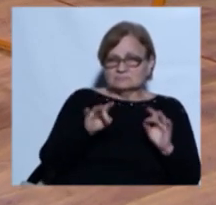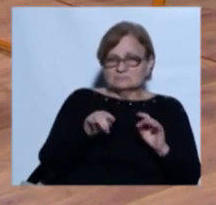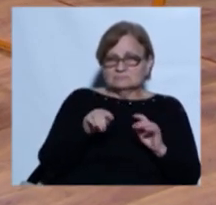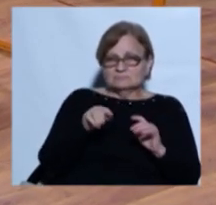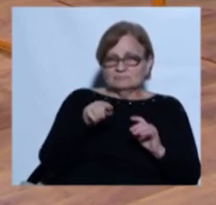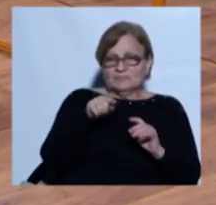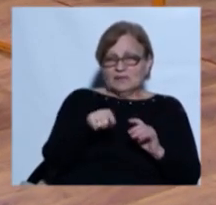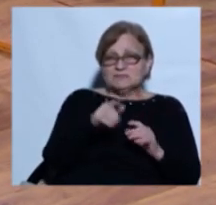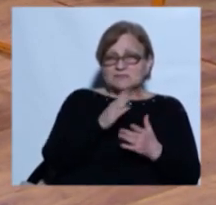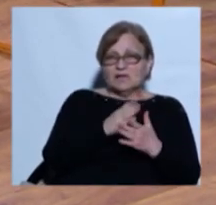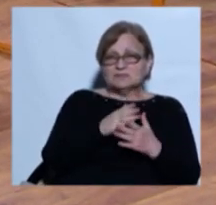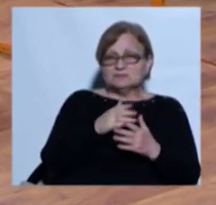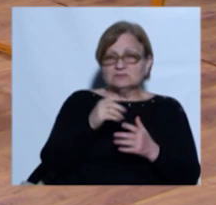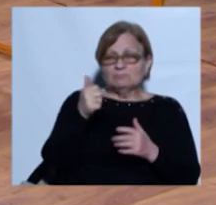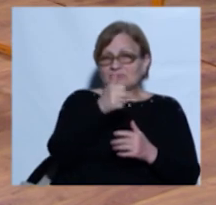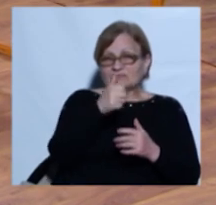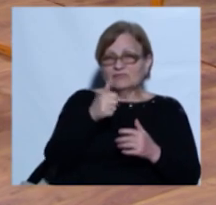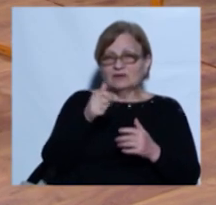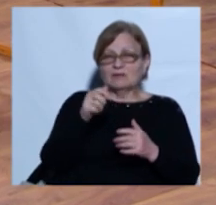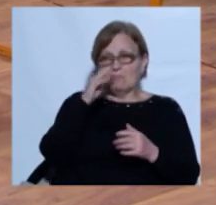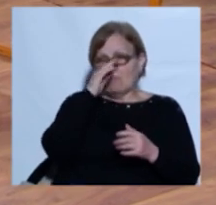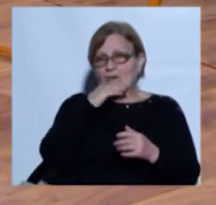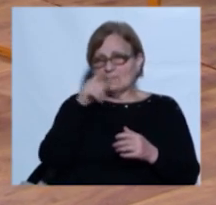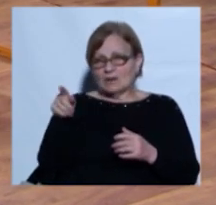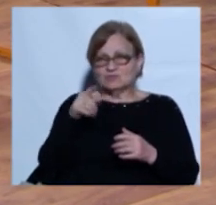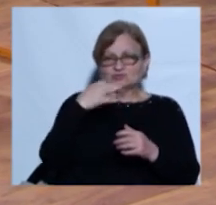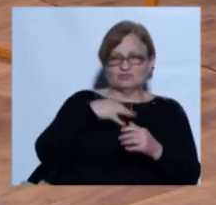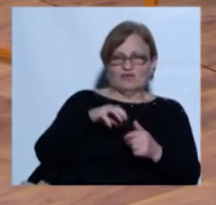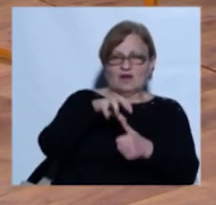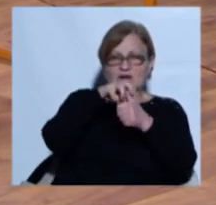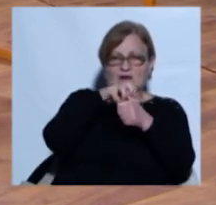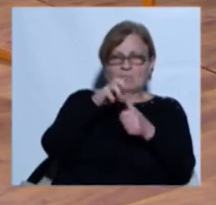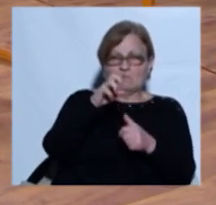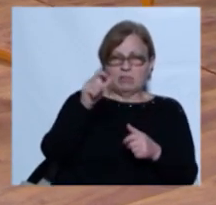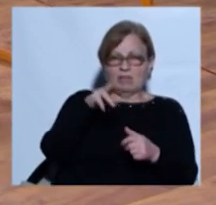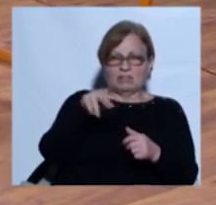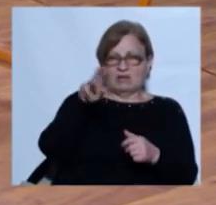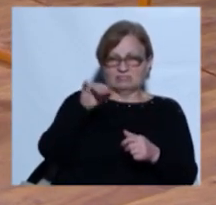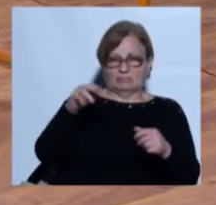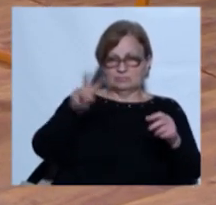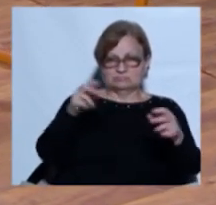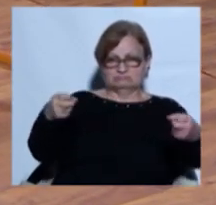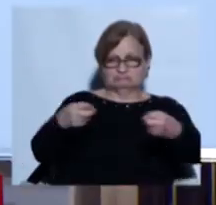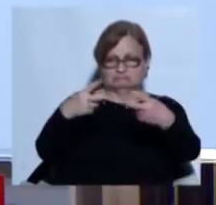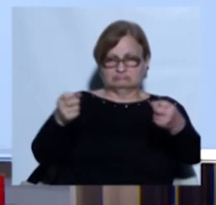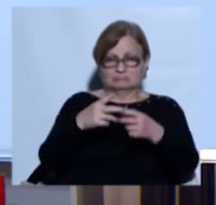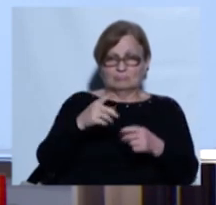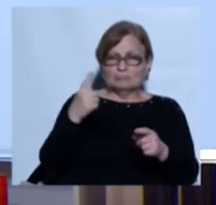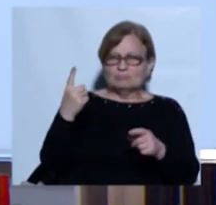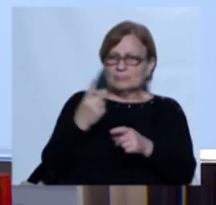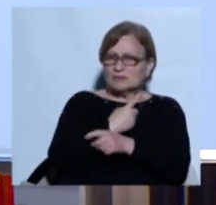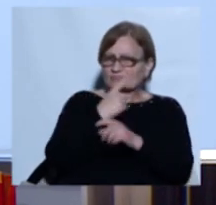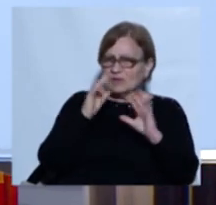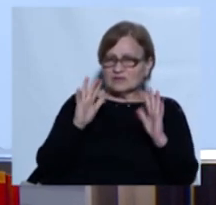არის მამაშვილი ბელადების დაპირისპირება. ანუ მე მაშინაც ვთქვი, რომ პირველად მოხდა ისეთი რამ, რაც, მოდი